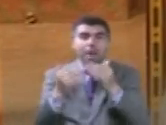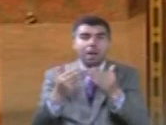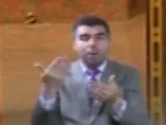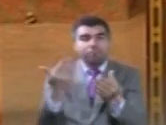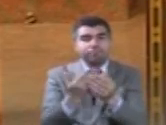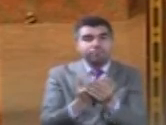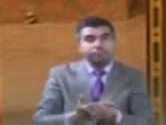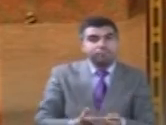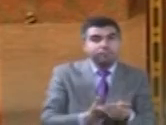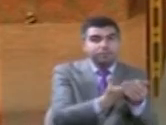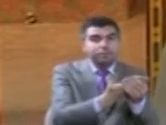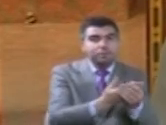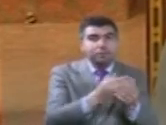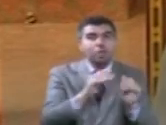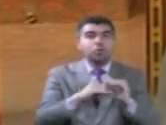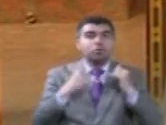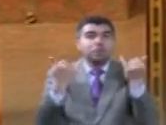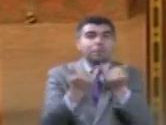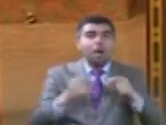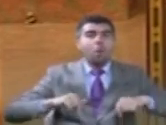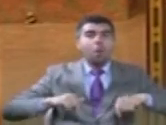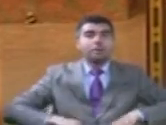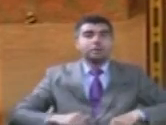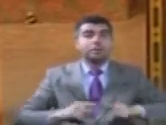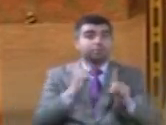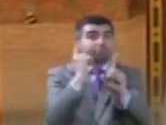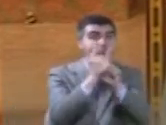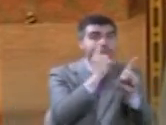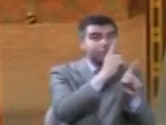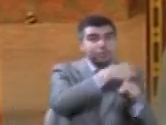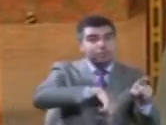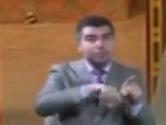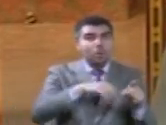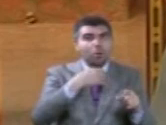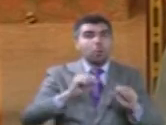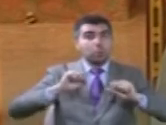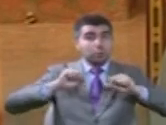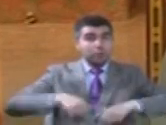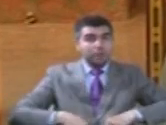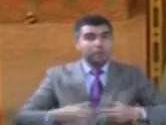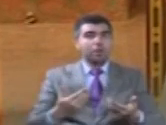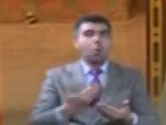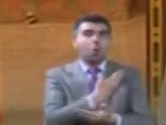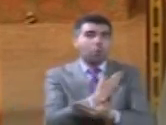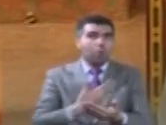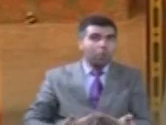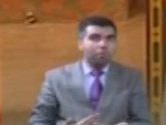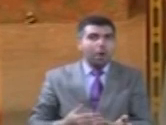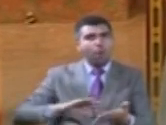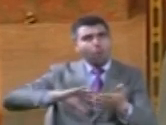بوادرها للجنة الوزارية، واللي طبعاً عندما تصادق عليها الحكومة